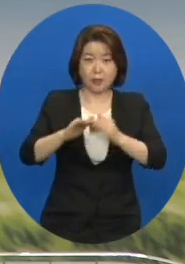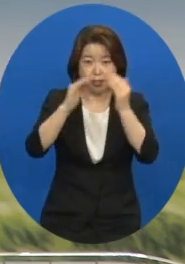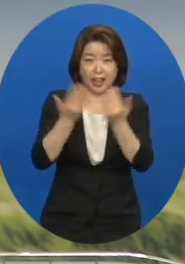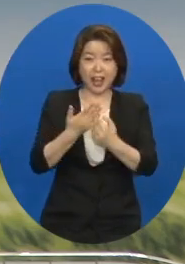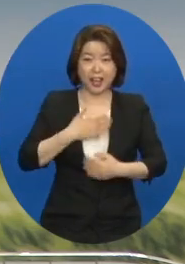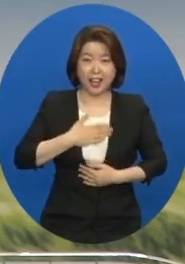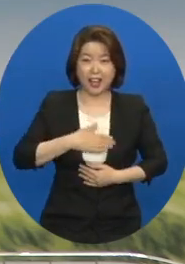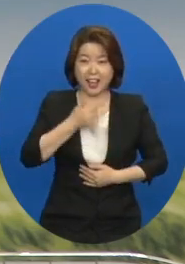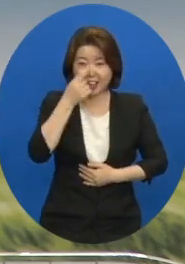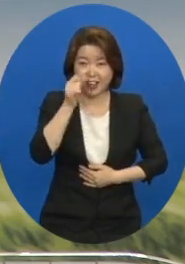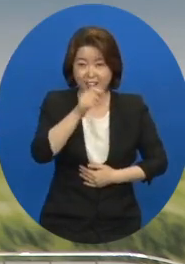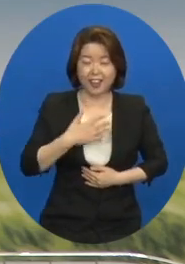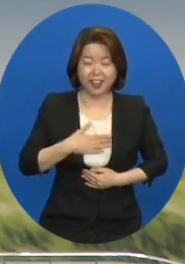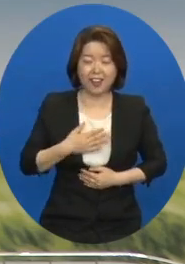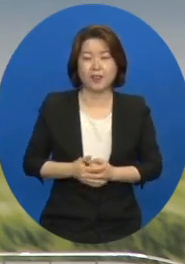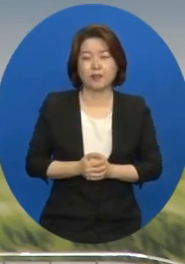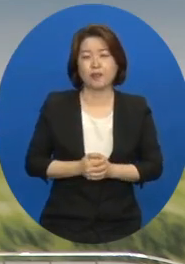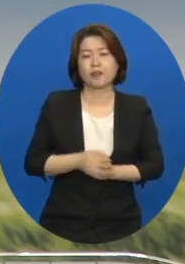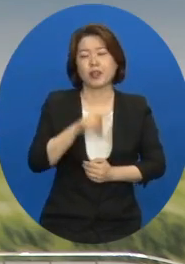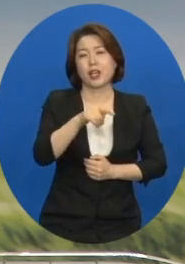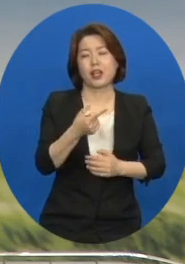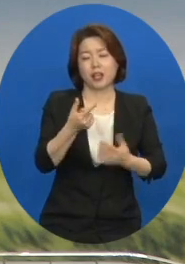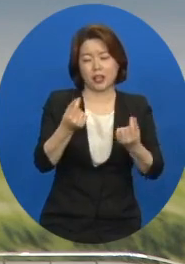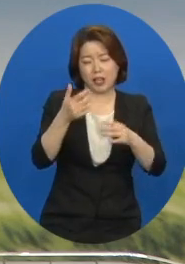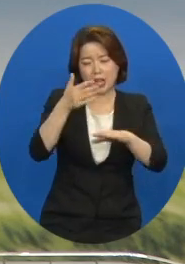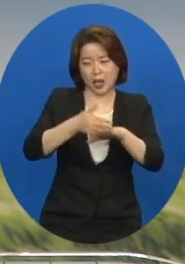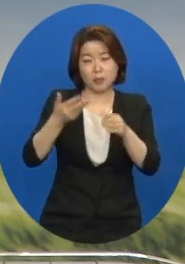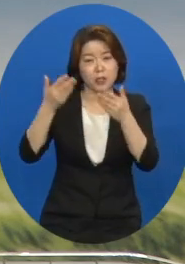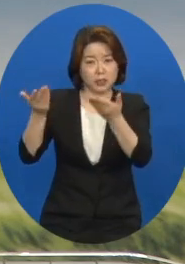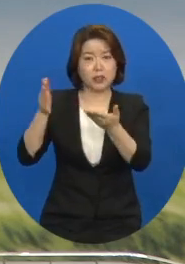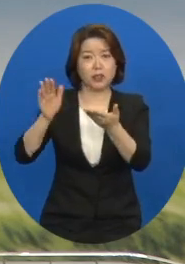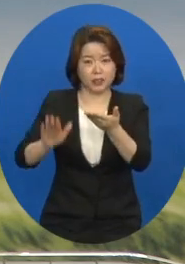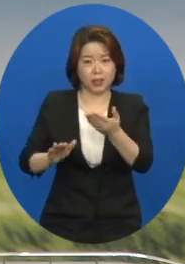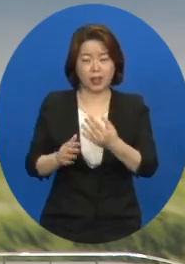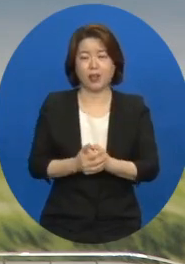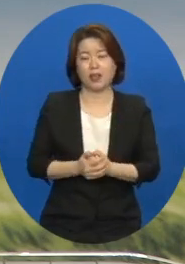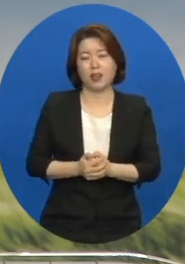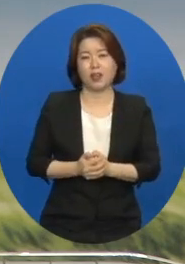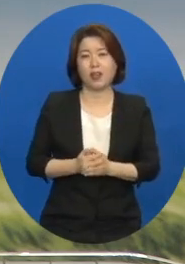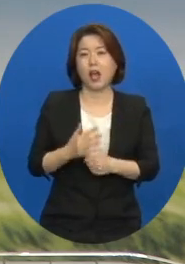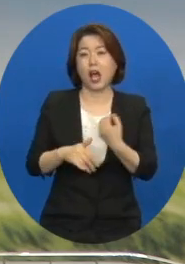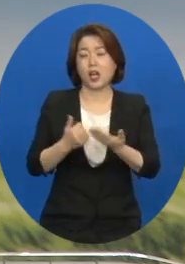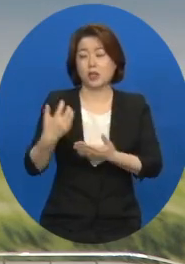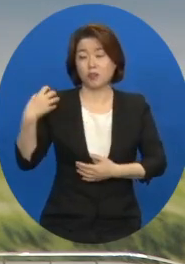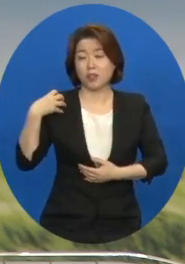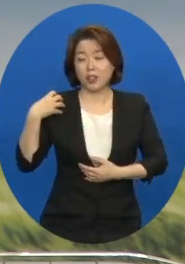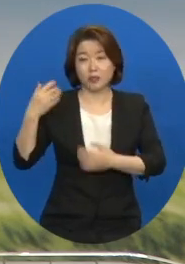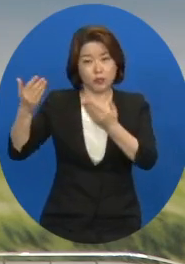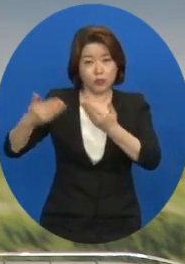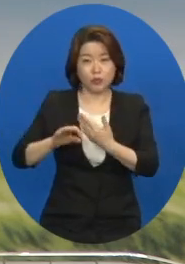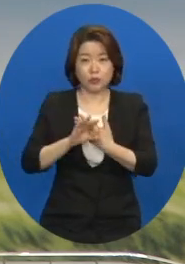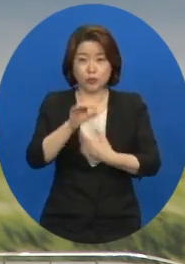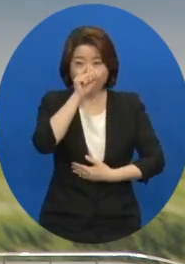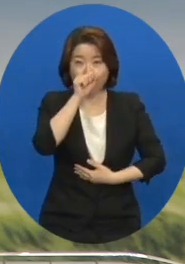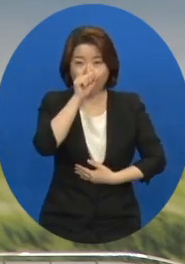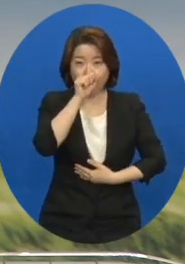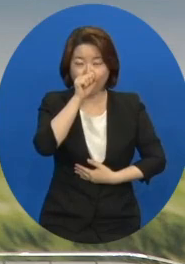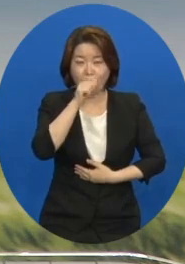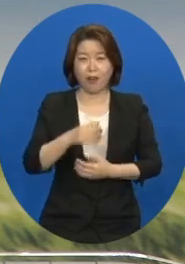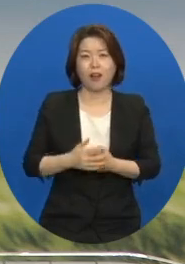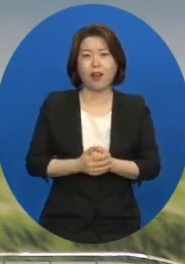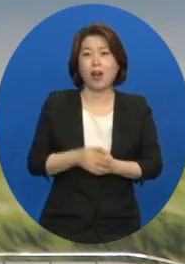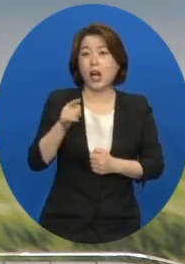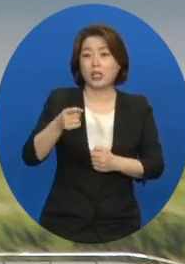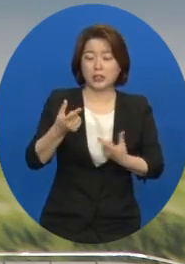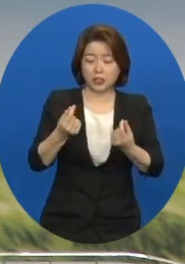거예요. 아니, 그렇게 감사했으면 하나님도 책임을 좀 지셔야 될거 아니에요. 아니,